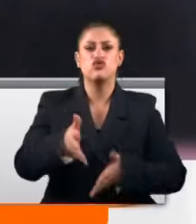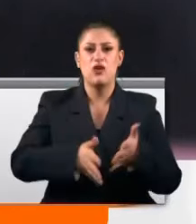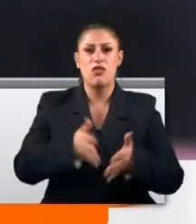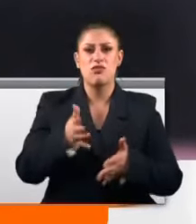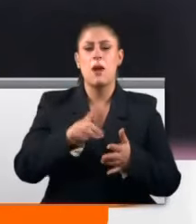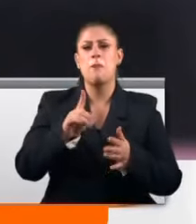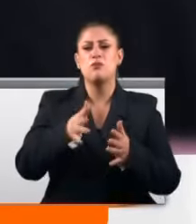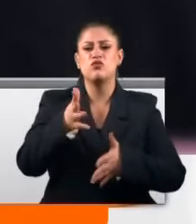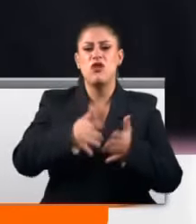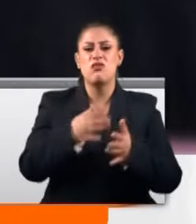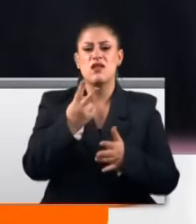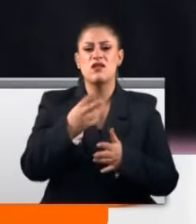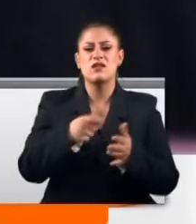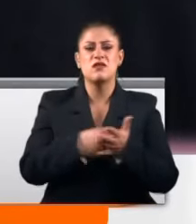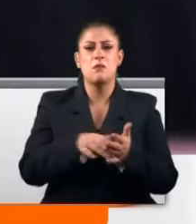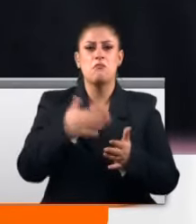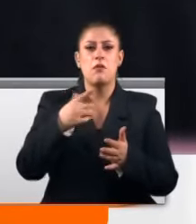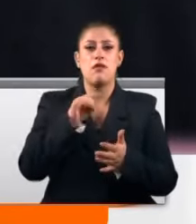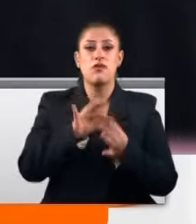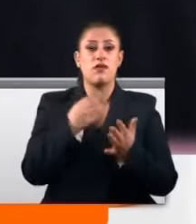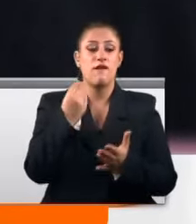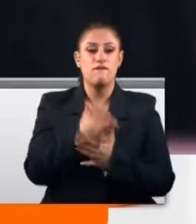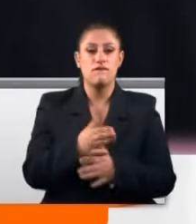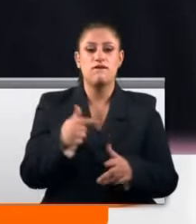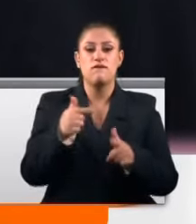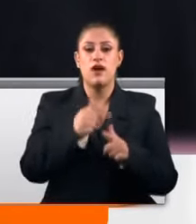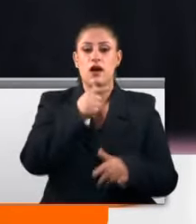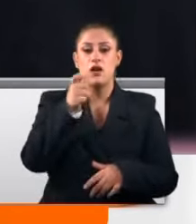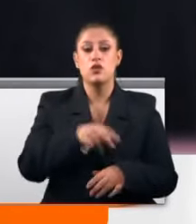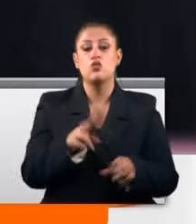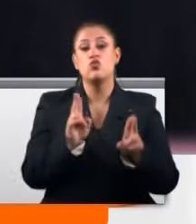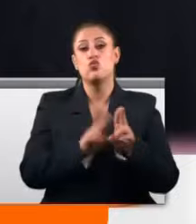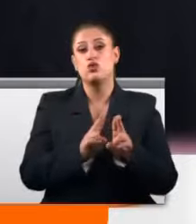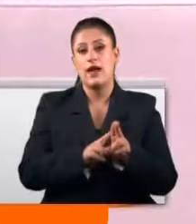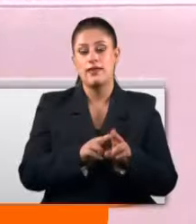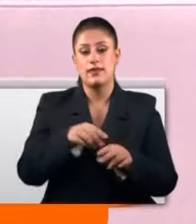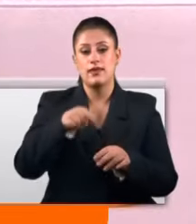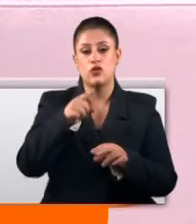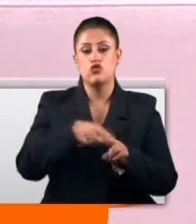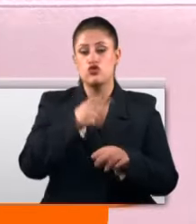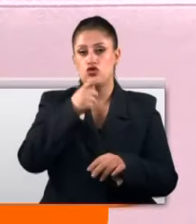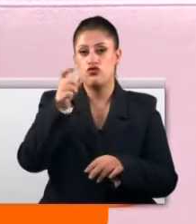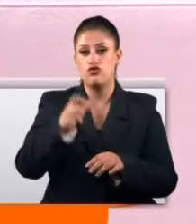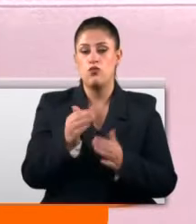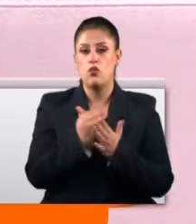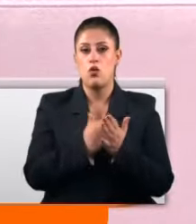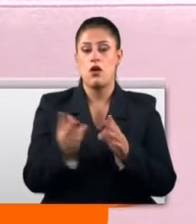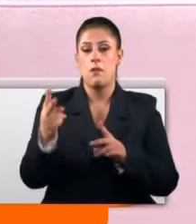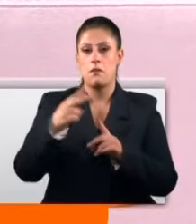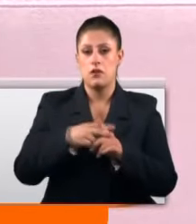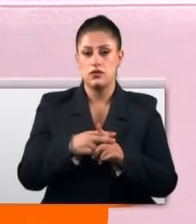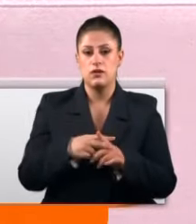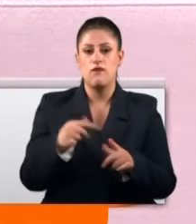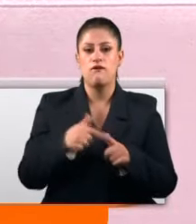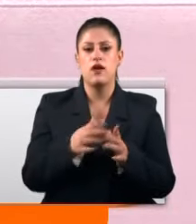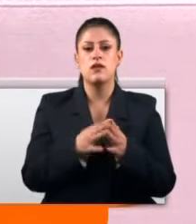caddeyi araştırıyorsunuz? Fatih Aydın'ın kuzeni Yusuf Tok da telefonla katıldı programa. Fatih'in kaybını ilk kimden